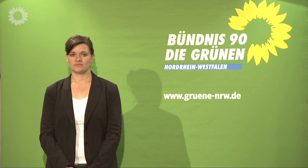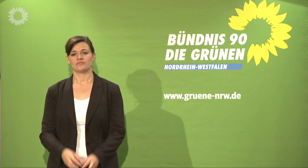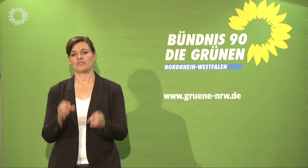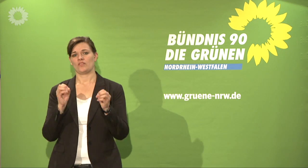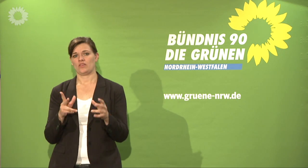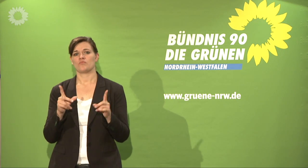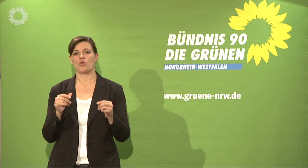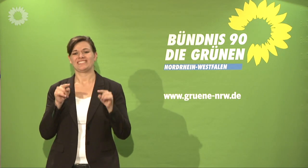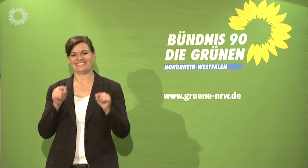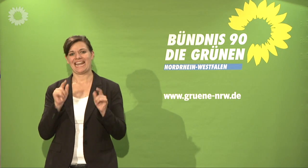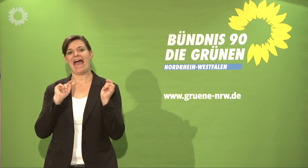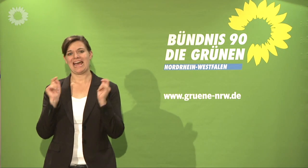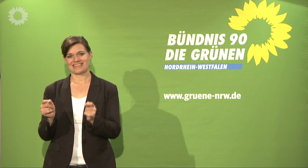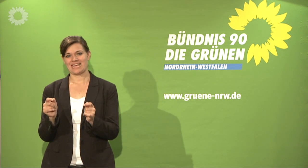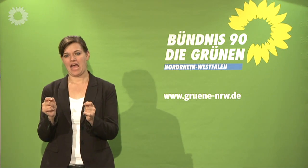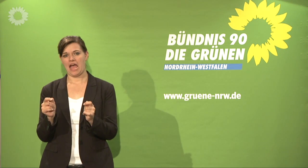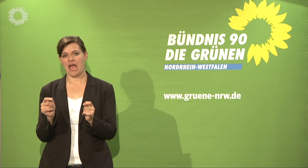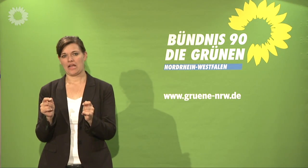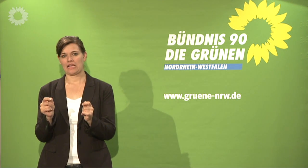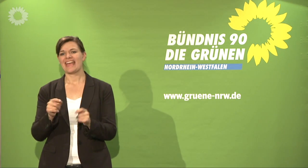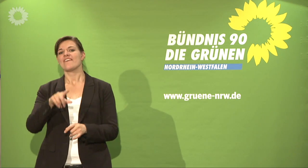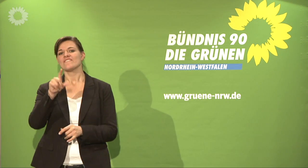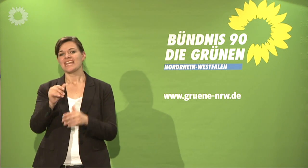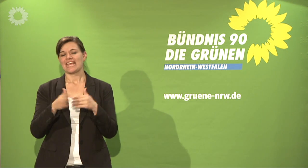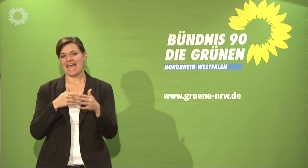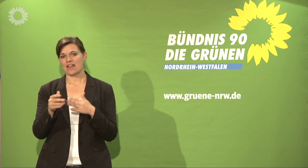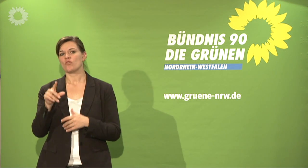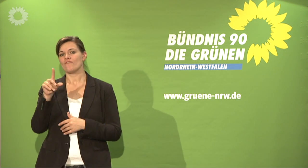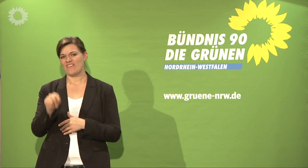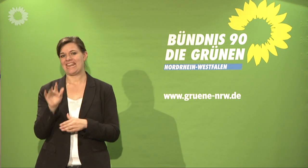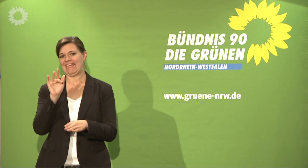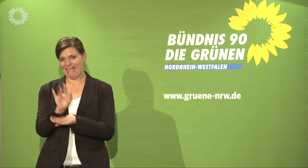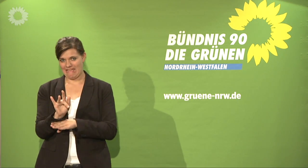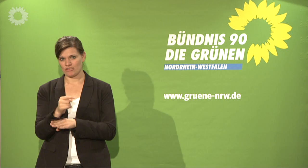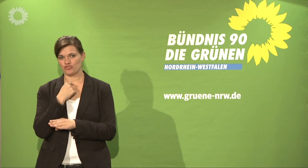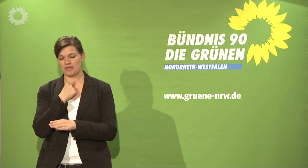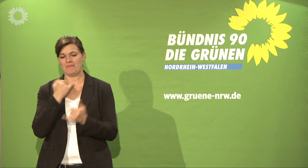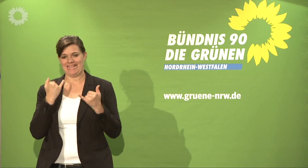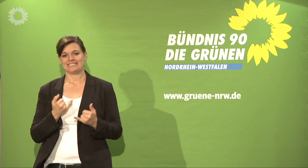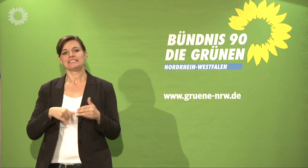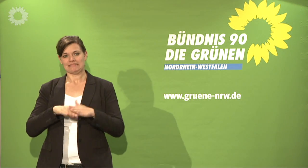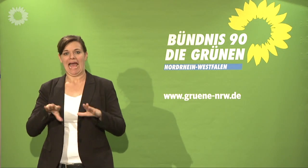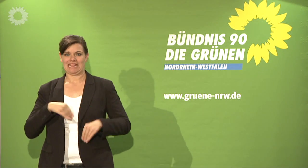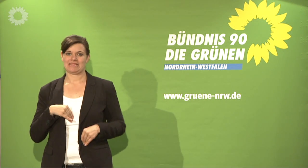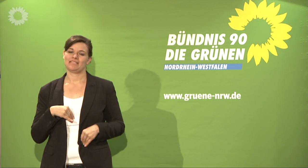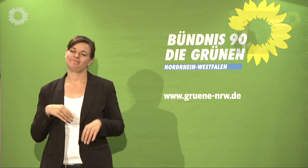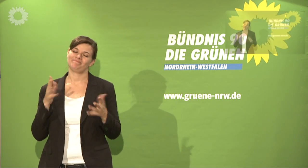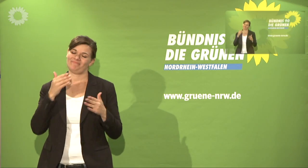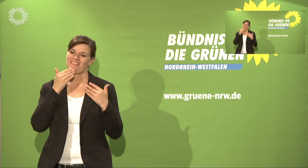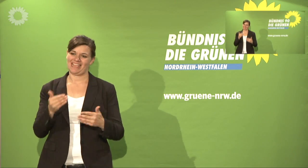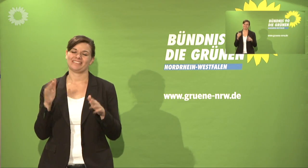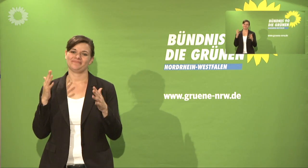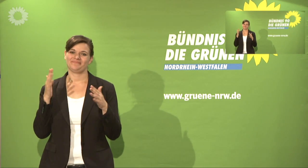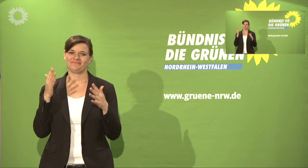Okay, dann ist dieser Antrag bei wenigen Enthaltungen und wenigen Gegenstimmen so angenommen. Dankeschön.